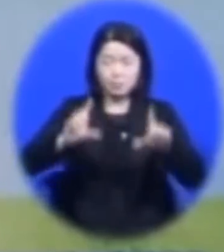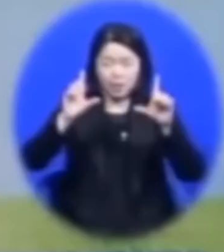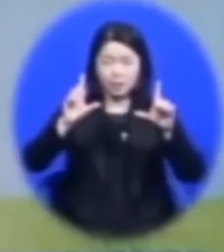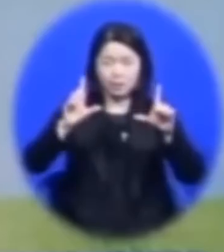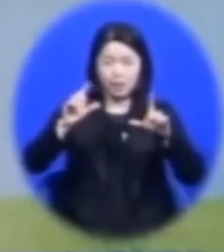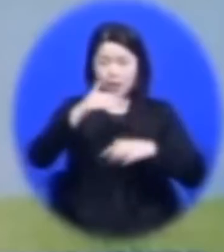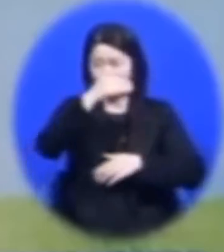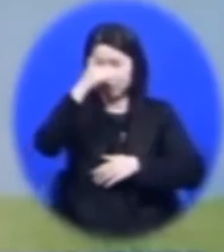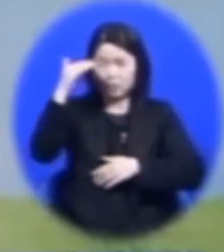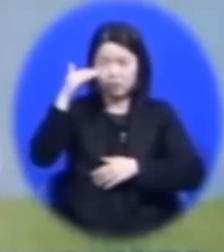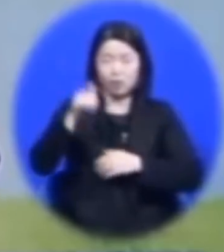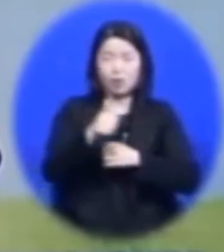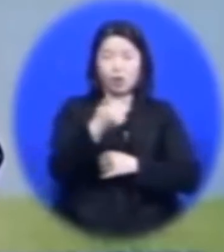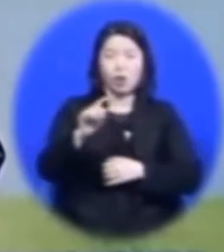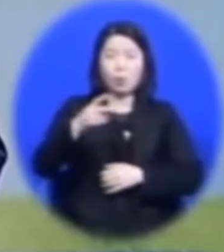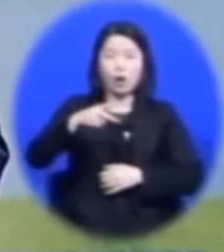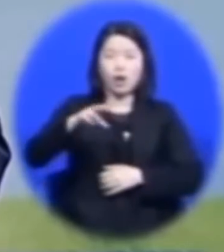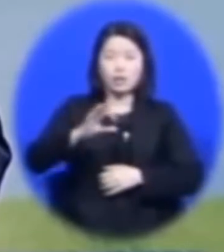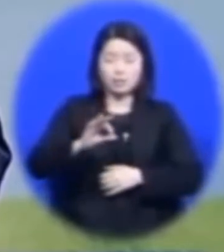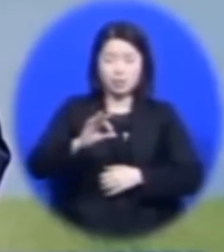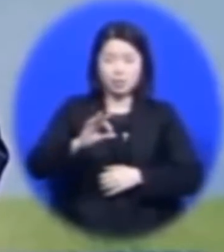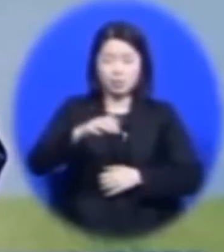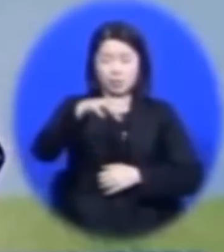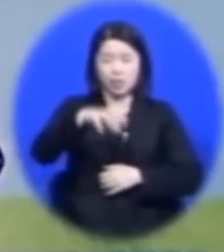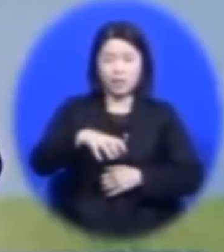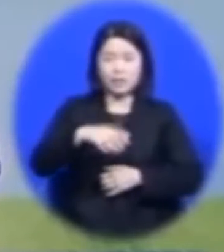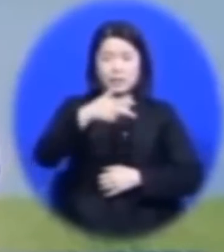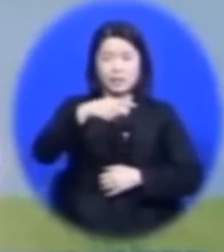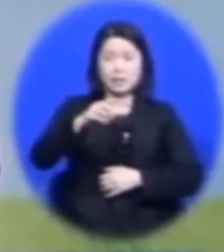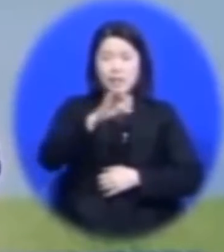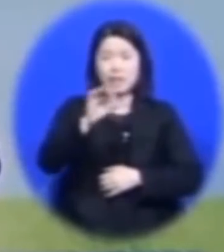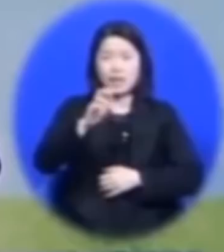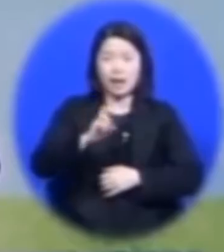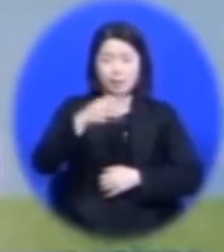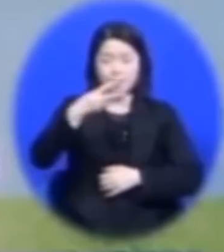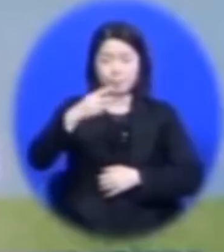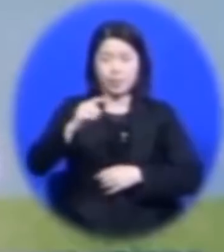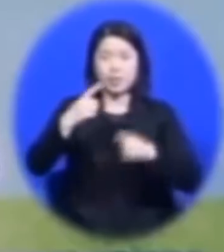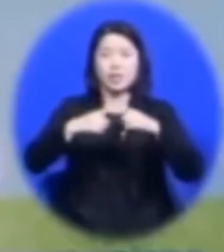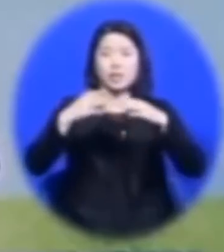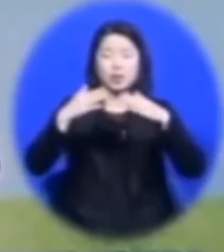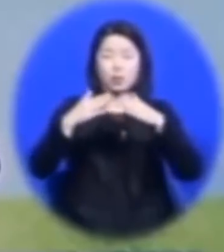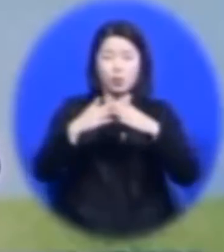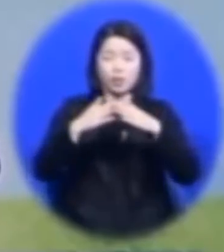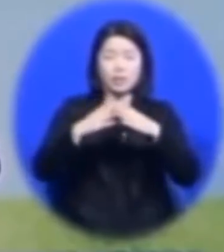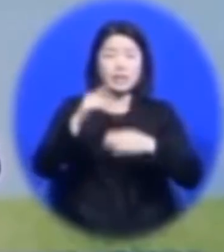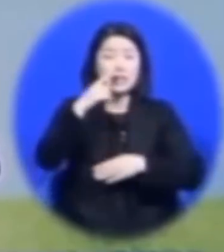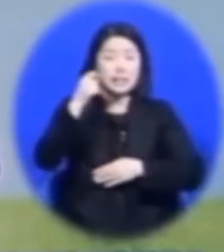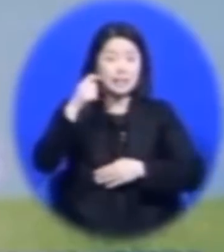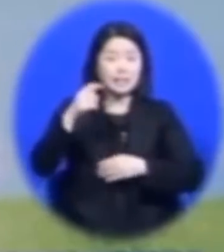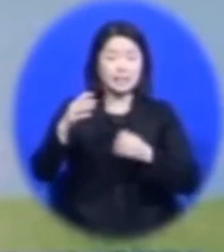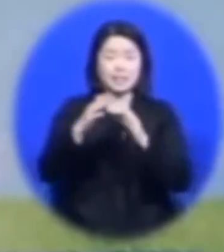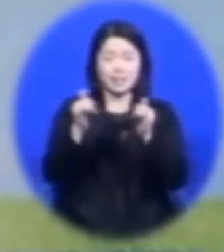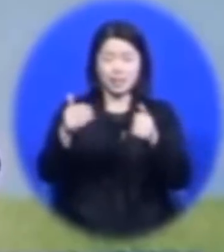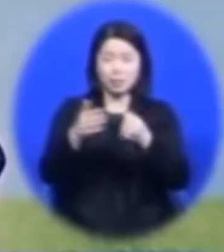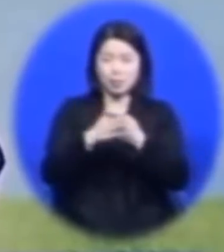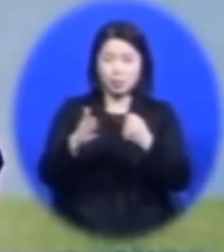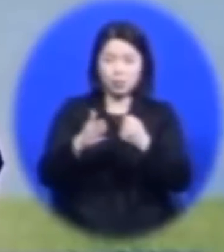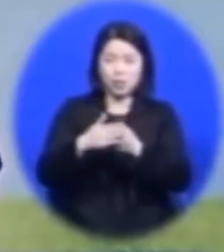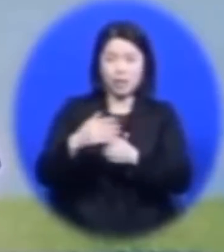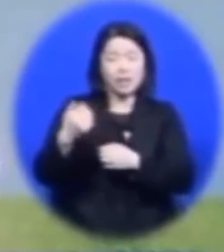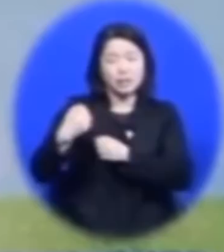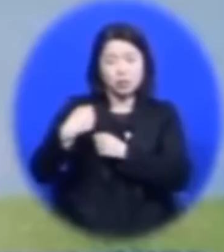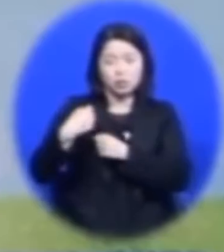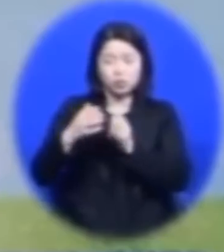화성에 있는 제암리 교회에 는 아 일제 의해서 일 본 어 군인 들이